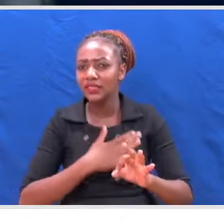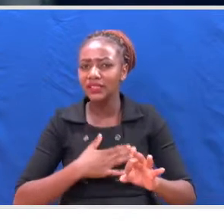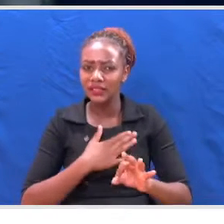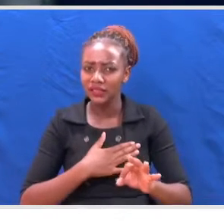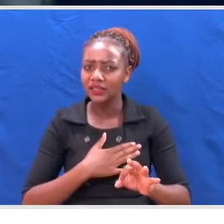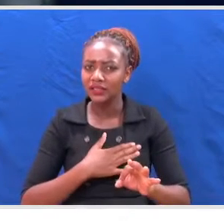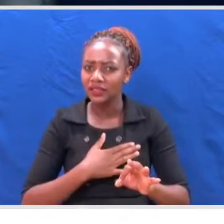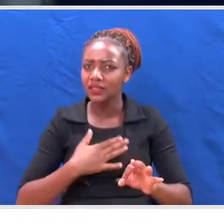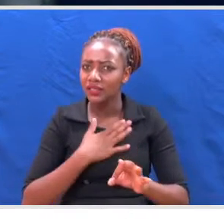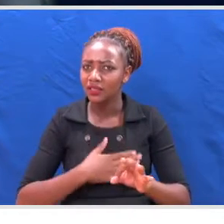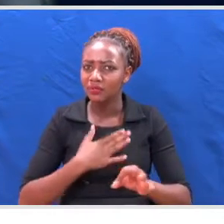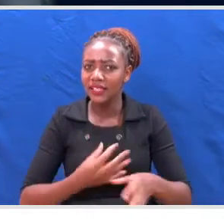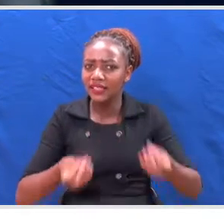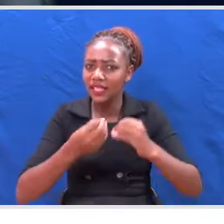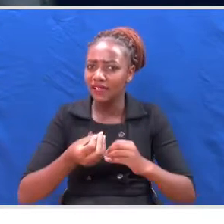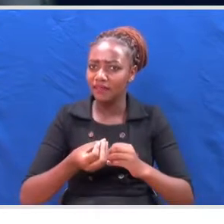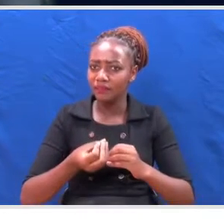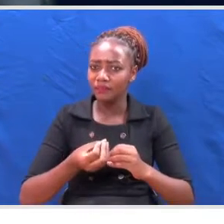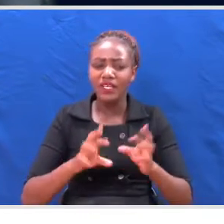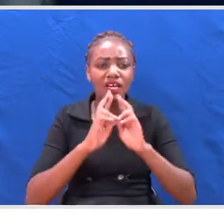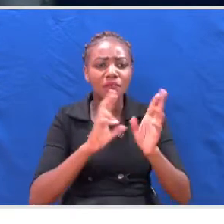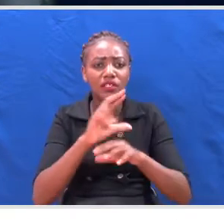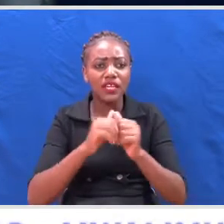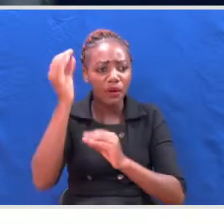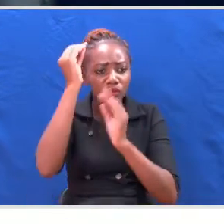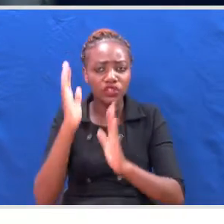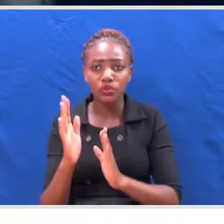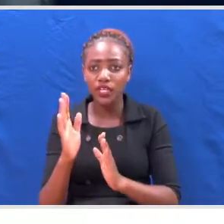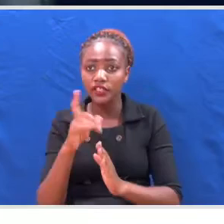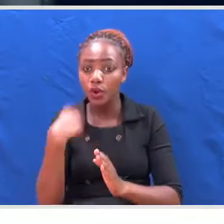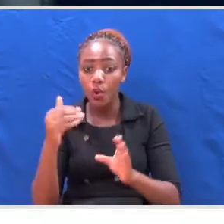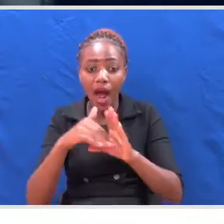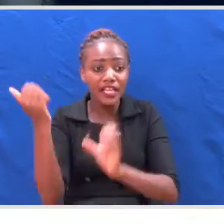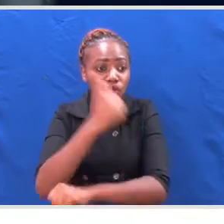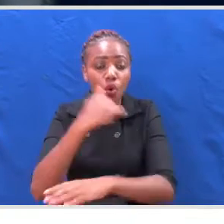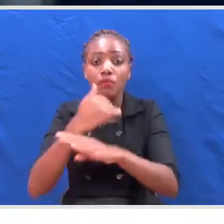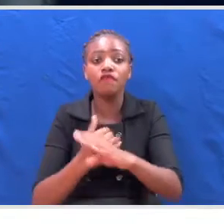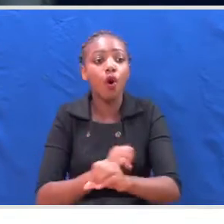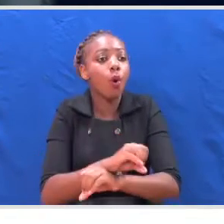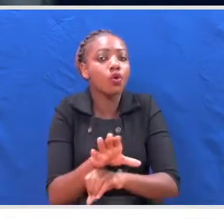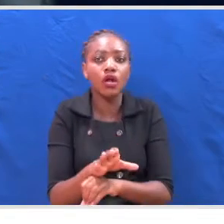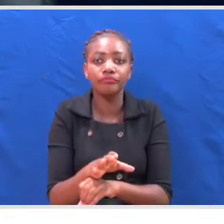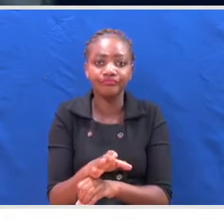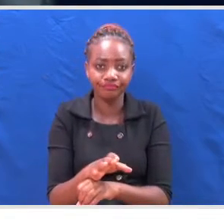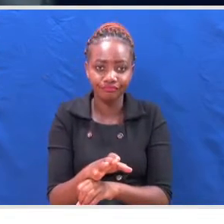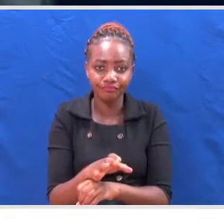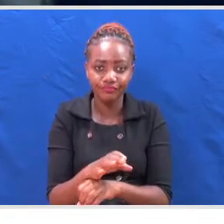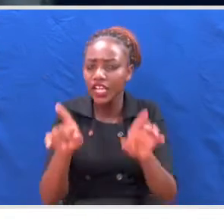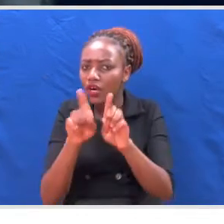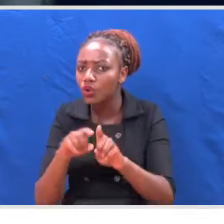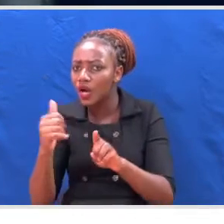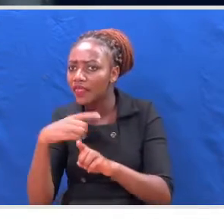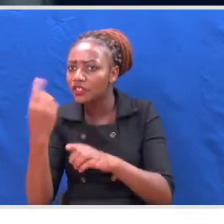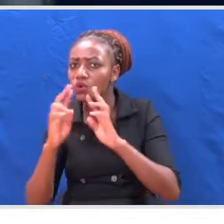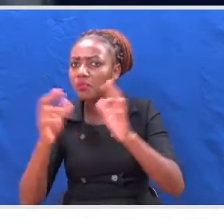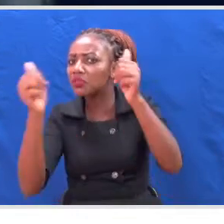administrators namba ya wanafunzi wote ambao walikuwa shule wakati kabla ya COVID na hawajarudi kwa shule. Hiyo walikuwa